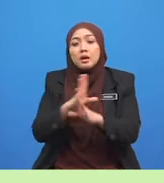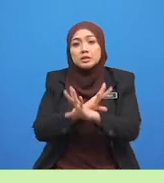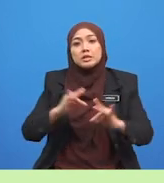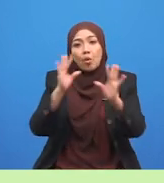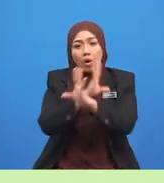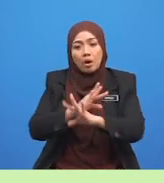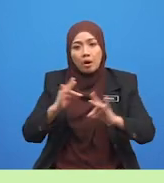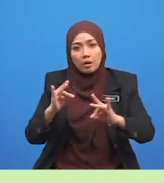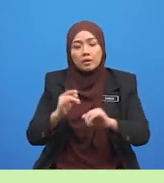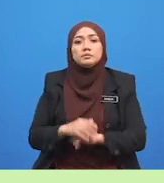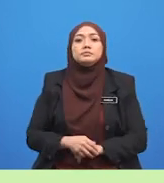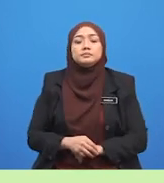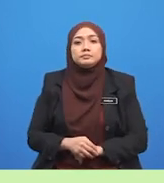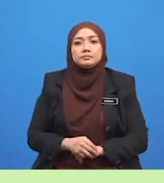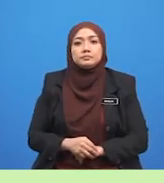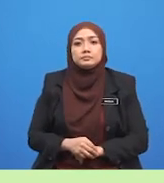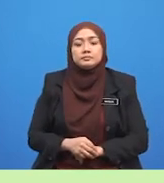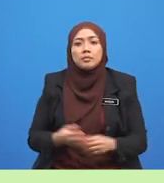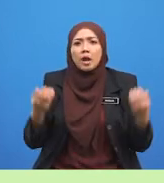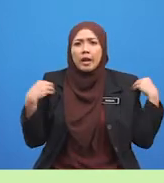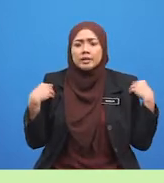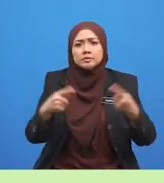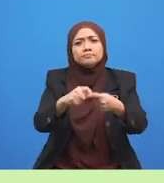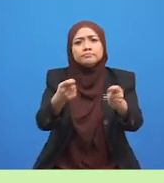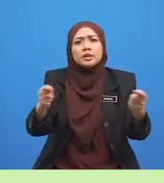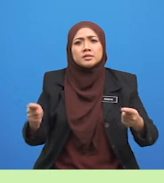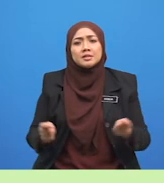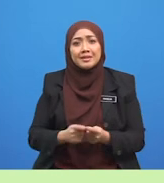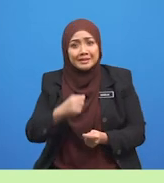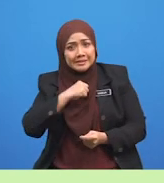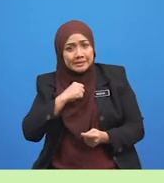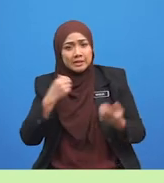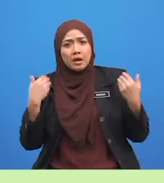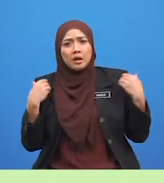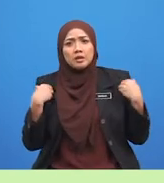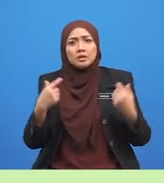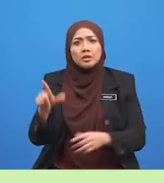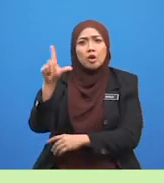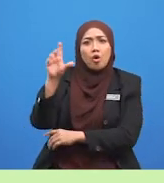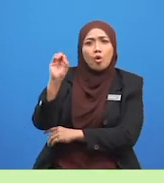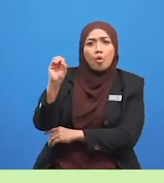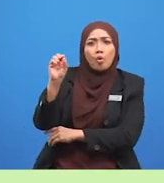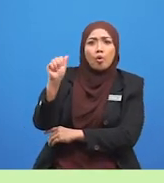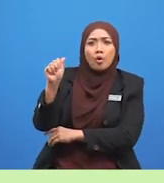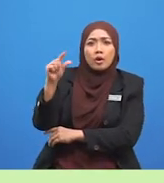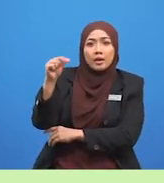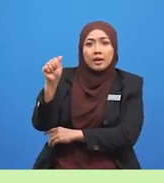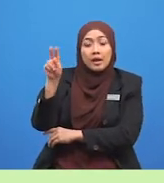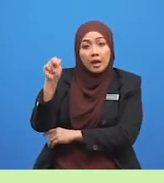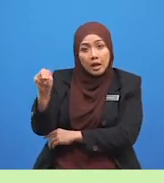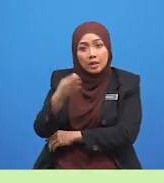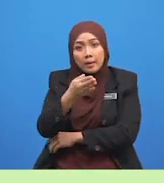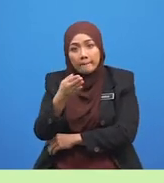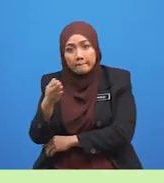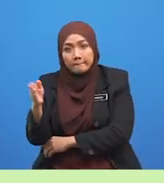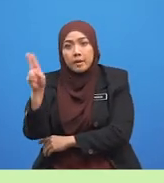Tidak lupa juga di Sarawak terdapat tasik semula jadi iaitu Logan Bunut. Kedudukan tasik ini